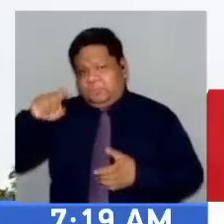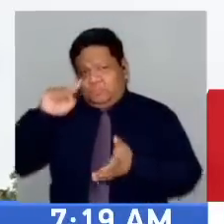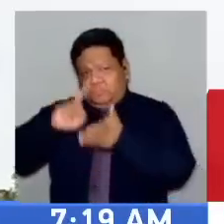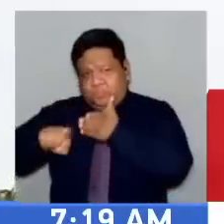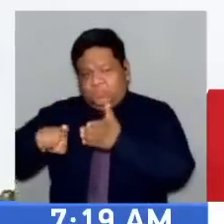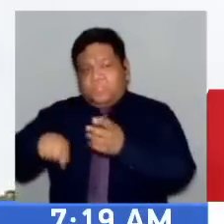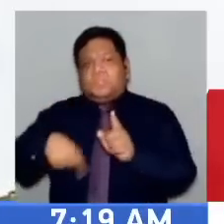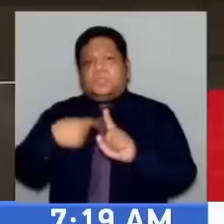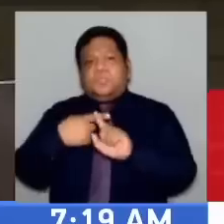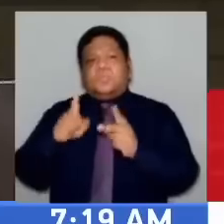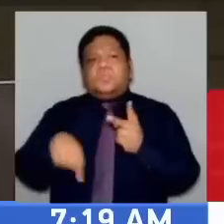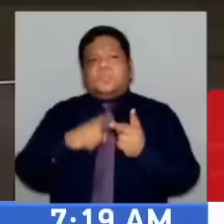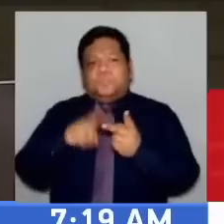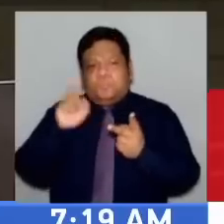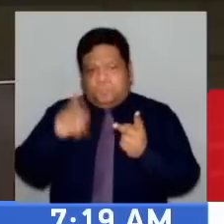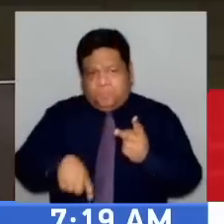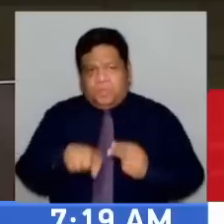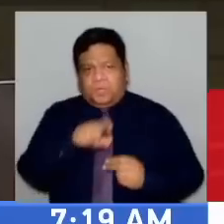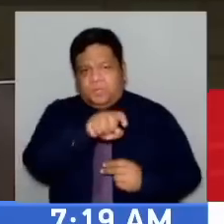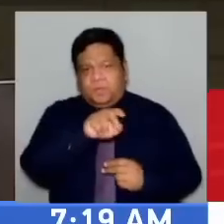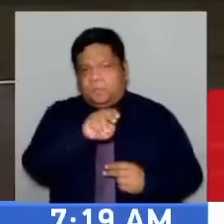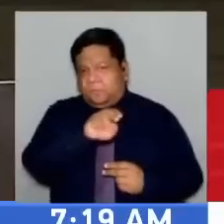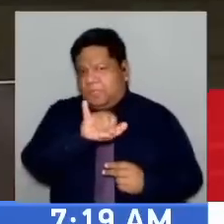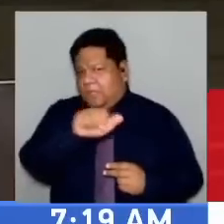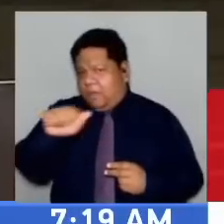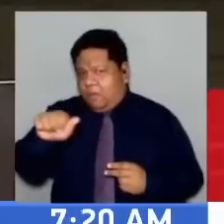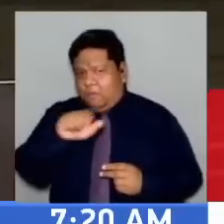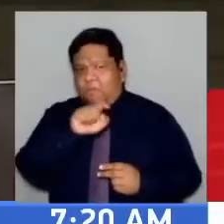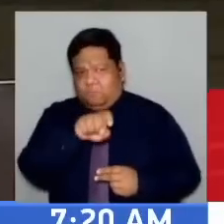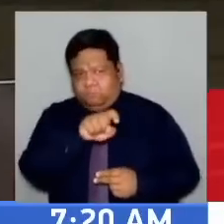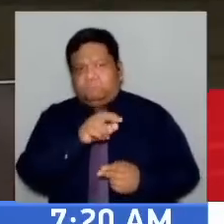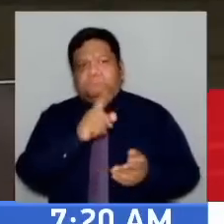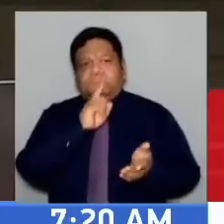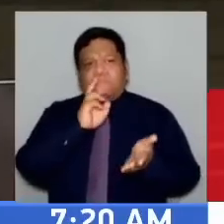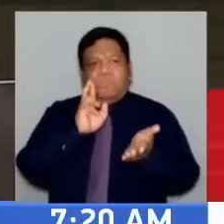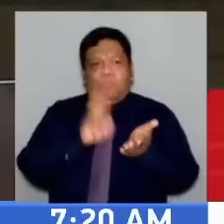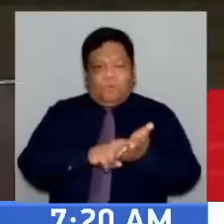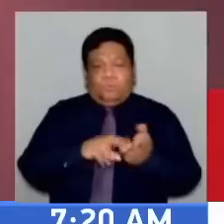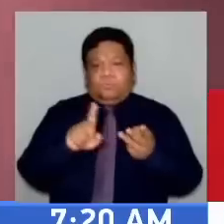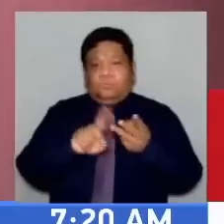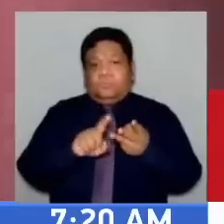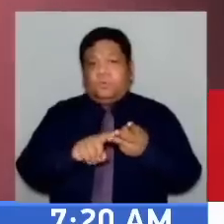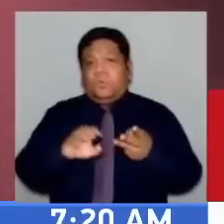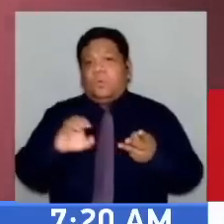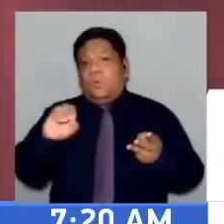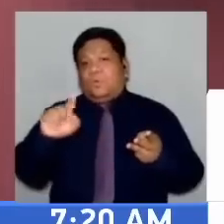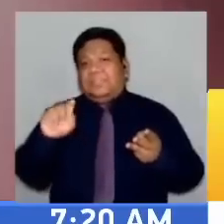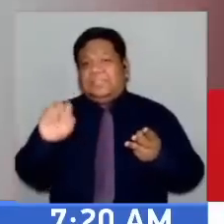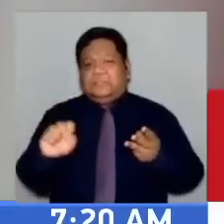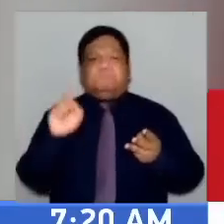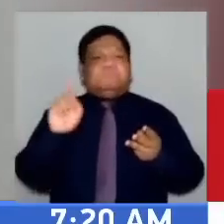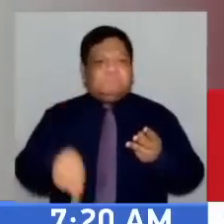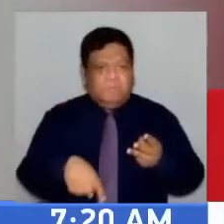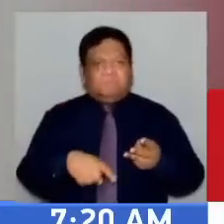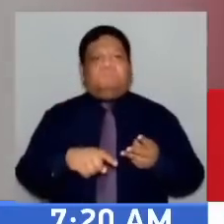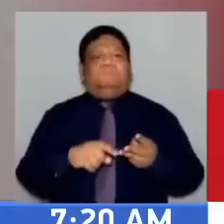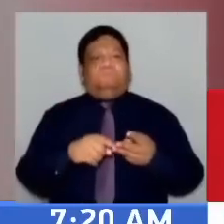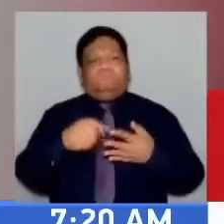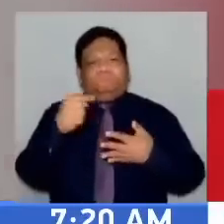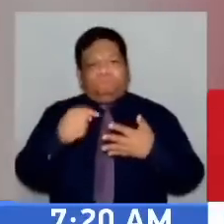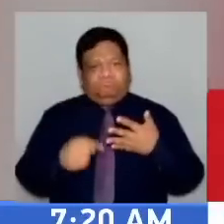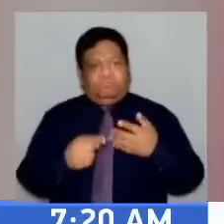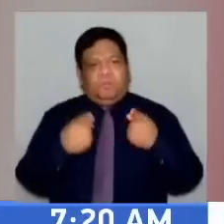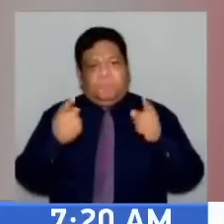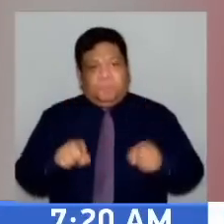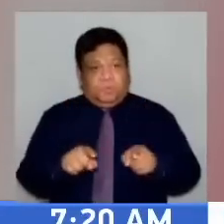ang Manila International Airport Authority at Office for Transportation Security tungkol sa insidente. Ayon naman sa OTS, relieved at under